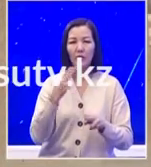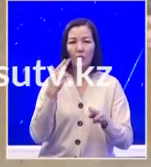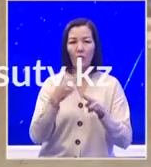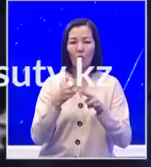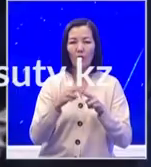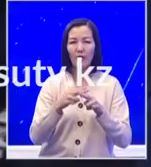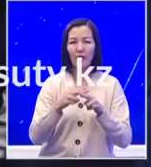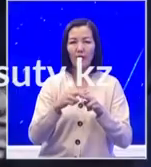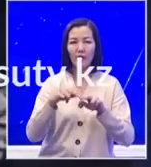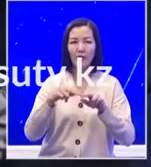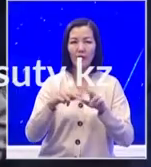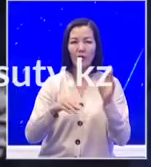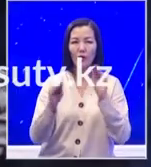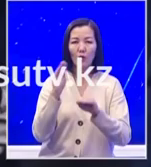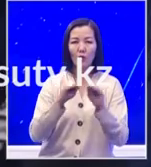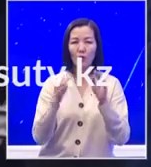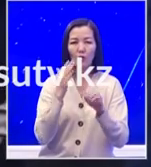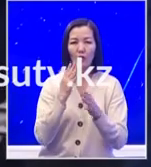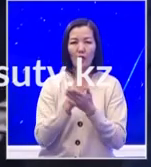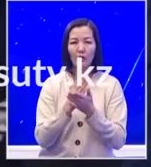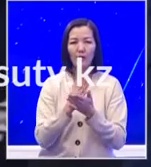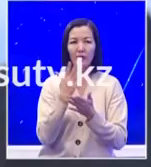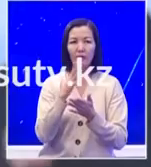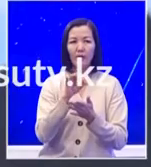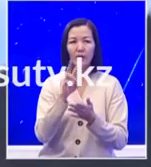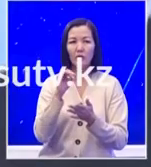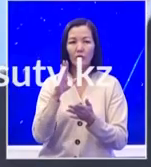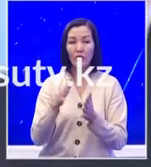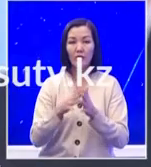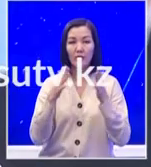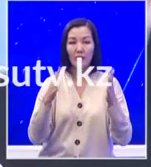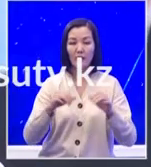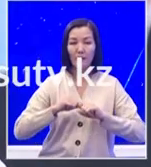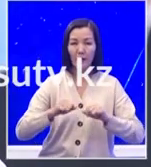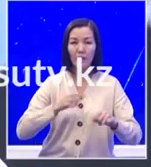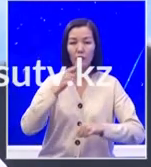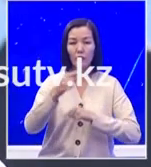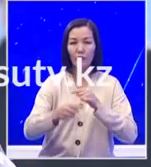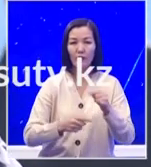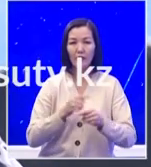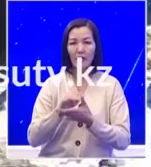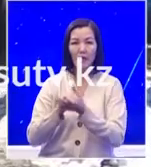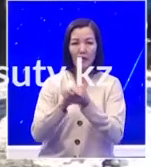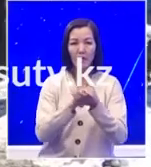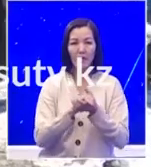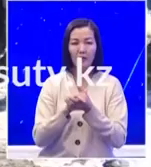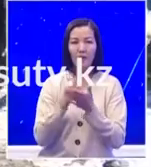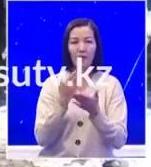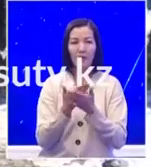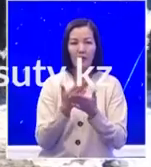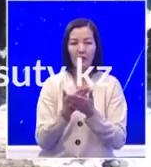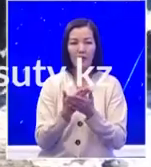5 тонна. Ел тарихын ұлықтау тұрғысынан да салмақты іс. Батыр ұрпақтары береке бірлігінің айғағы. Бар